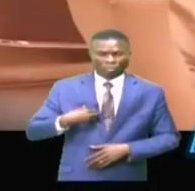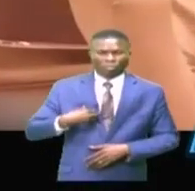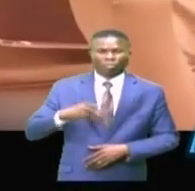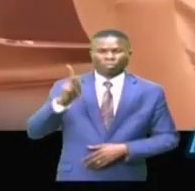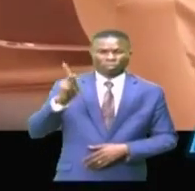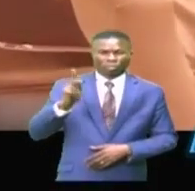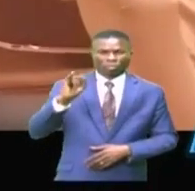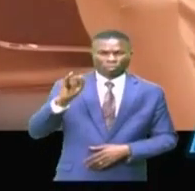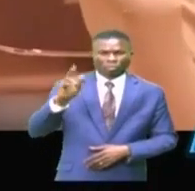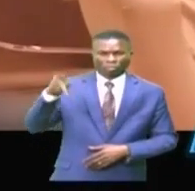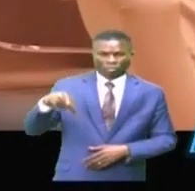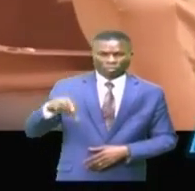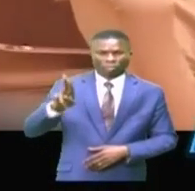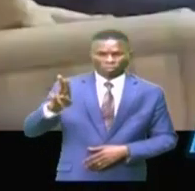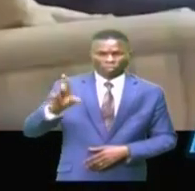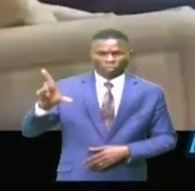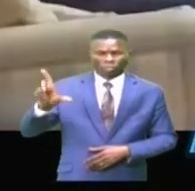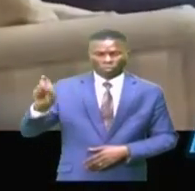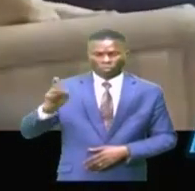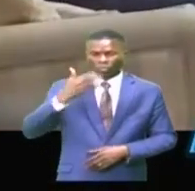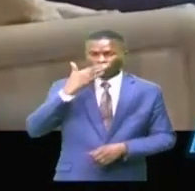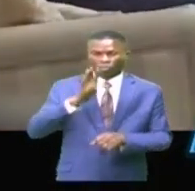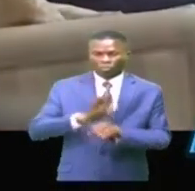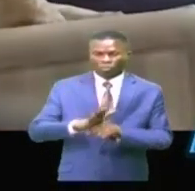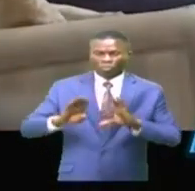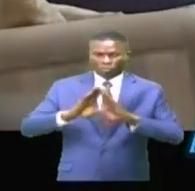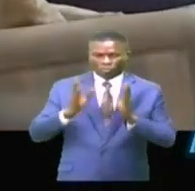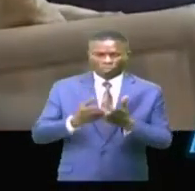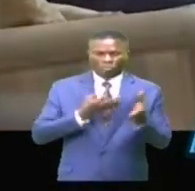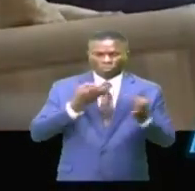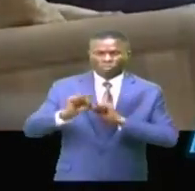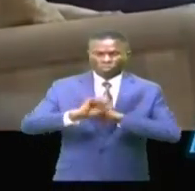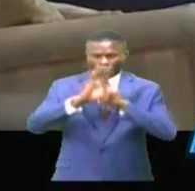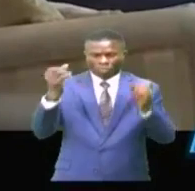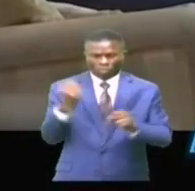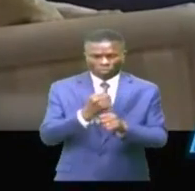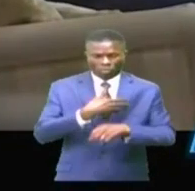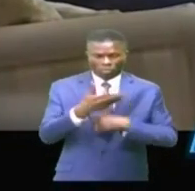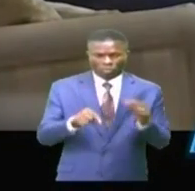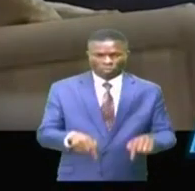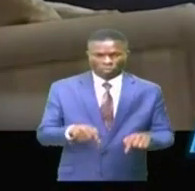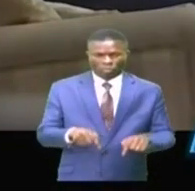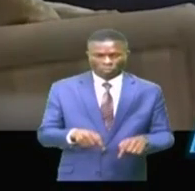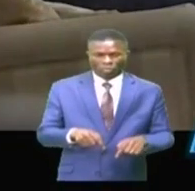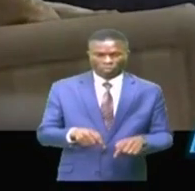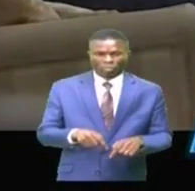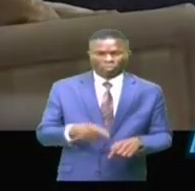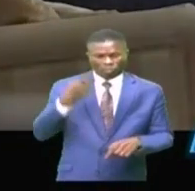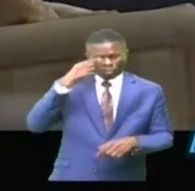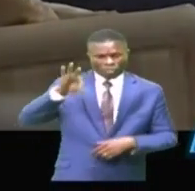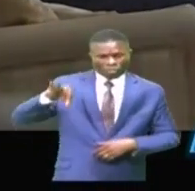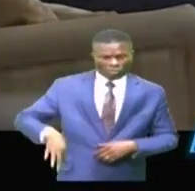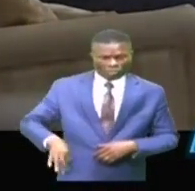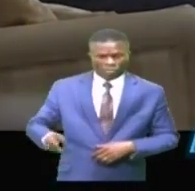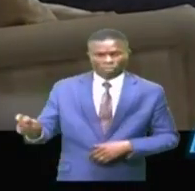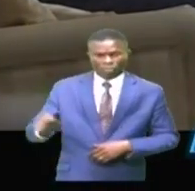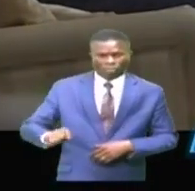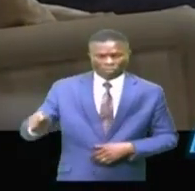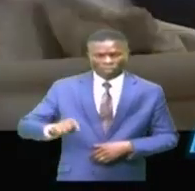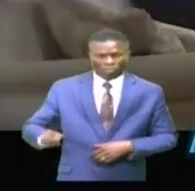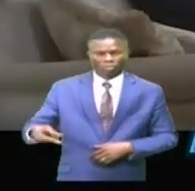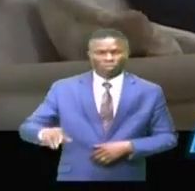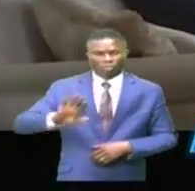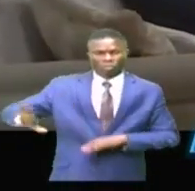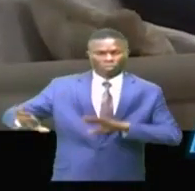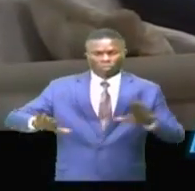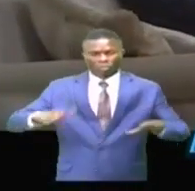a donné toutes les assurances sur le travail qui est fait au bénéfice des entités territoriales décentralisées